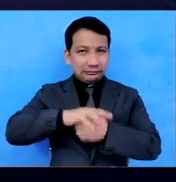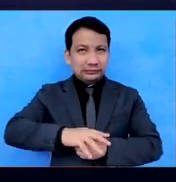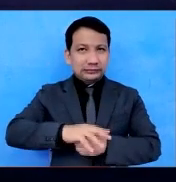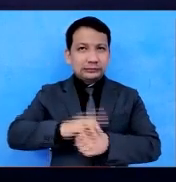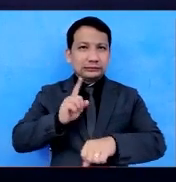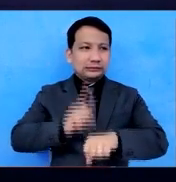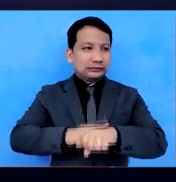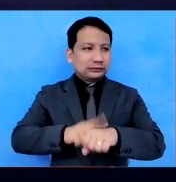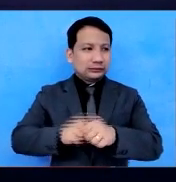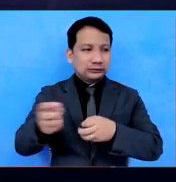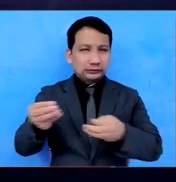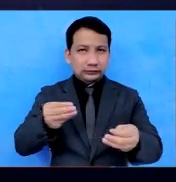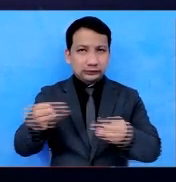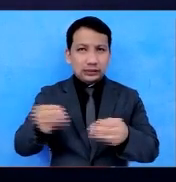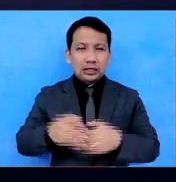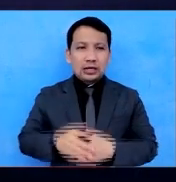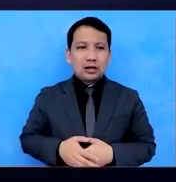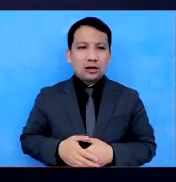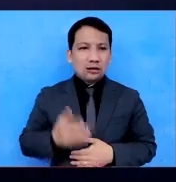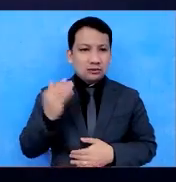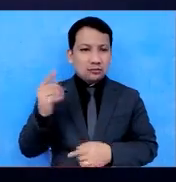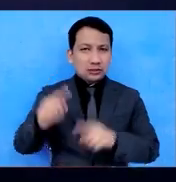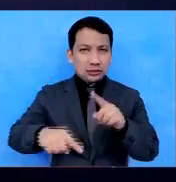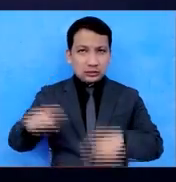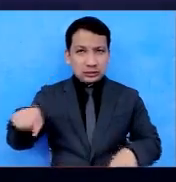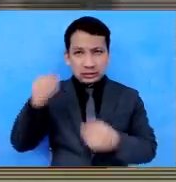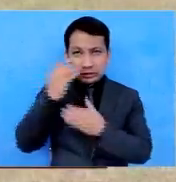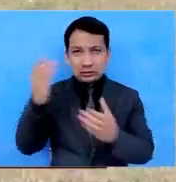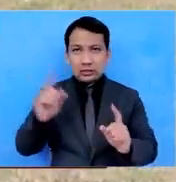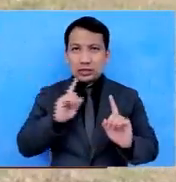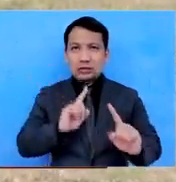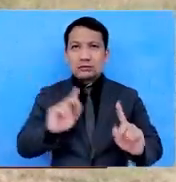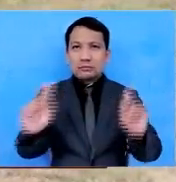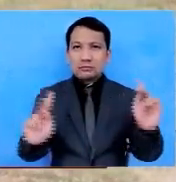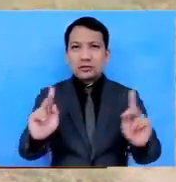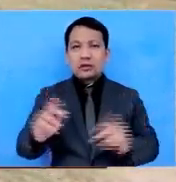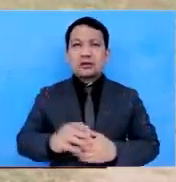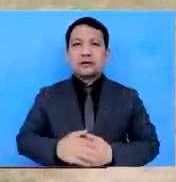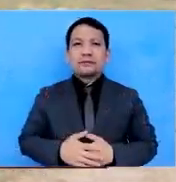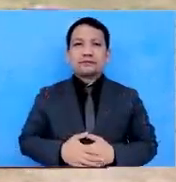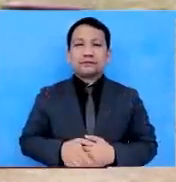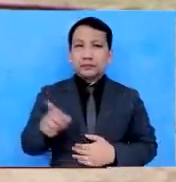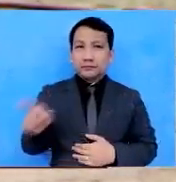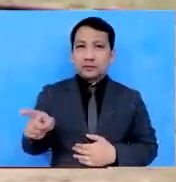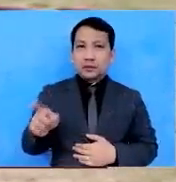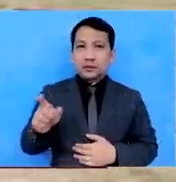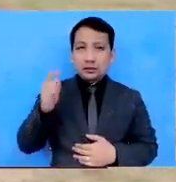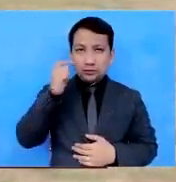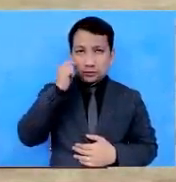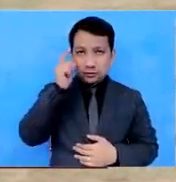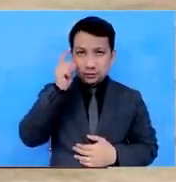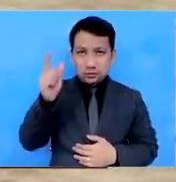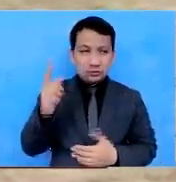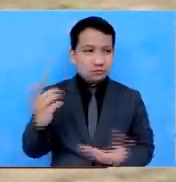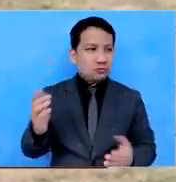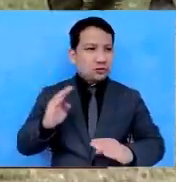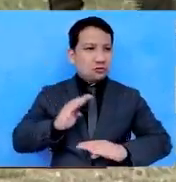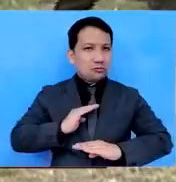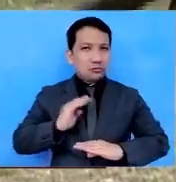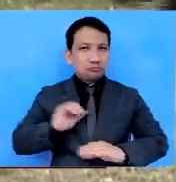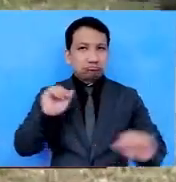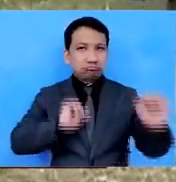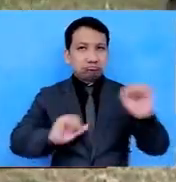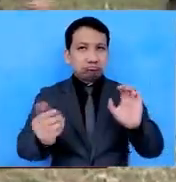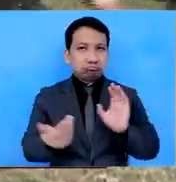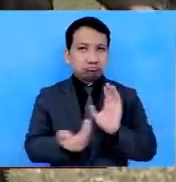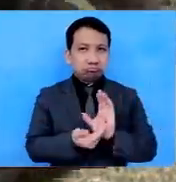siya. Now, iba't iba kasi ang response ng tao eh. Giit ni Liachon, wala raw sapat na scientific evidence na